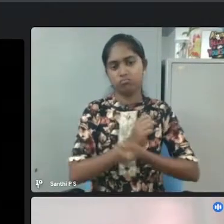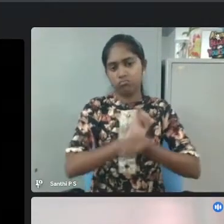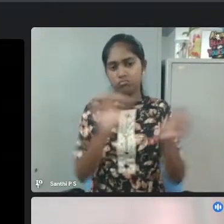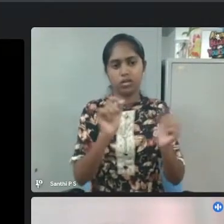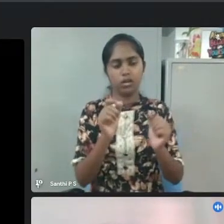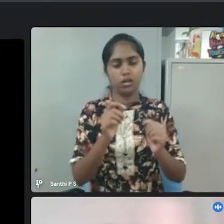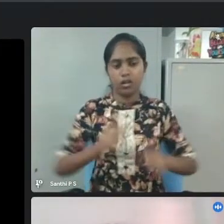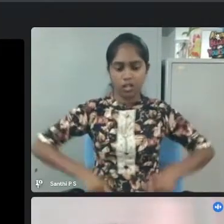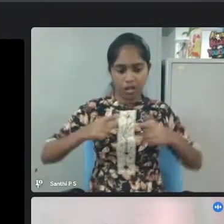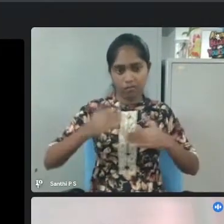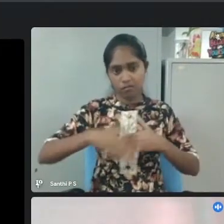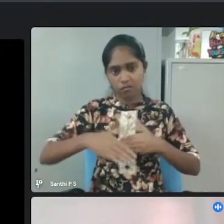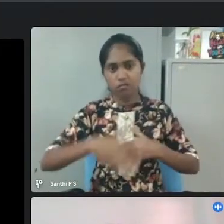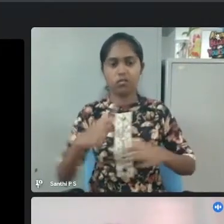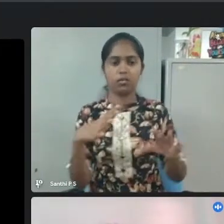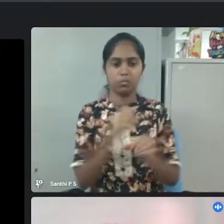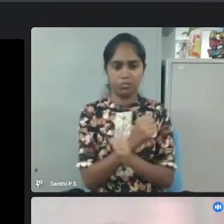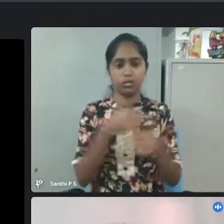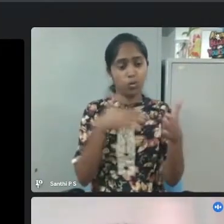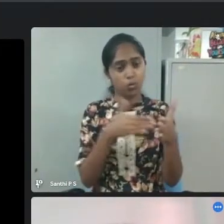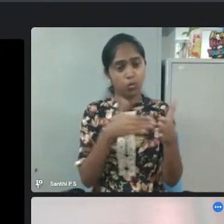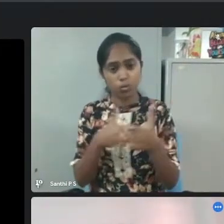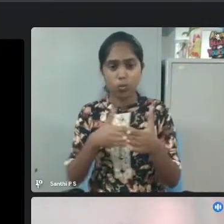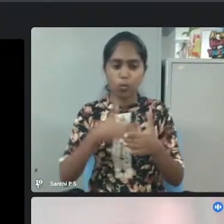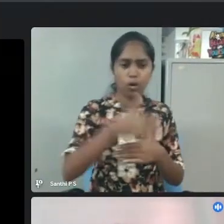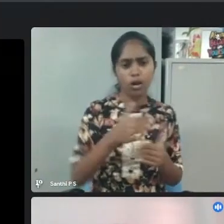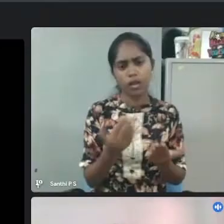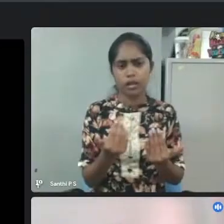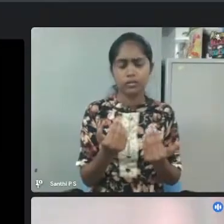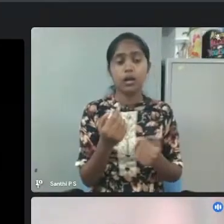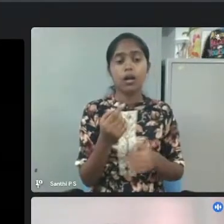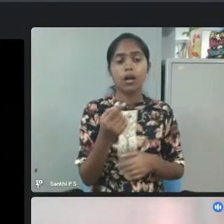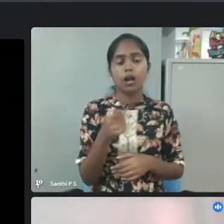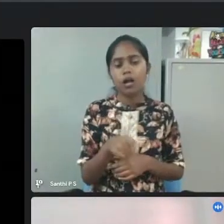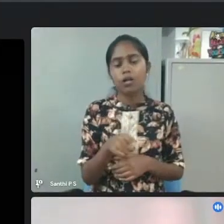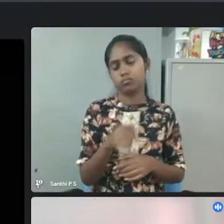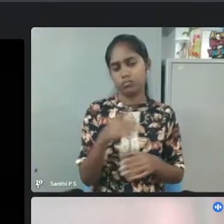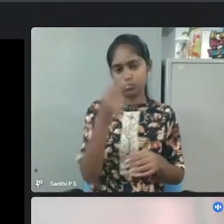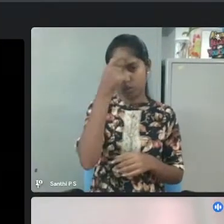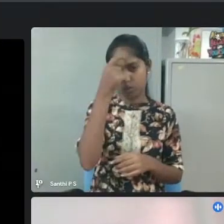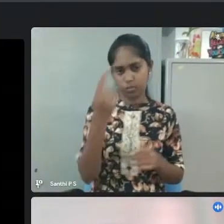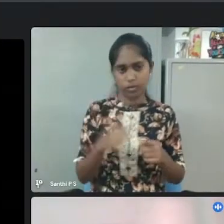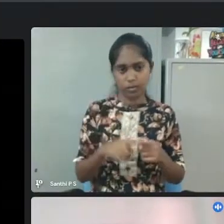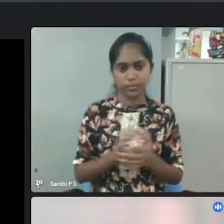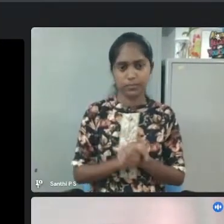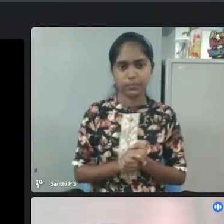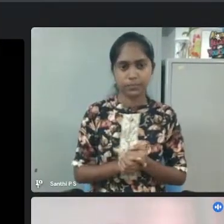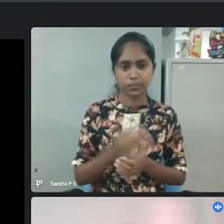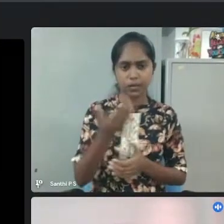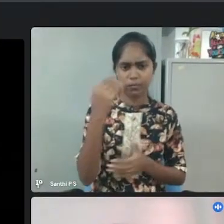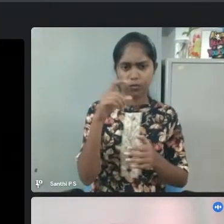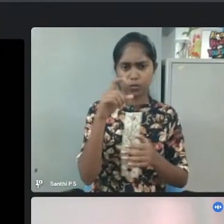തടസ്സങ്ങളെ മറികടക്കാനും അവർക്ക് സാധ്യതകളുണ്ട്, അവർക്ക് സാധിക്കും. ഭിന്നശേഷിയുള്ളവരുടെ അവകാശങ്ങൾ സംബന്ധിച്ചിട്ടുള്ള കൺവെൻഷനാണ് നമ്മൾ നേരത്തെ പറഞ്ഞത്,